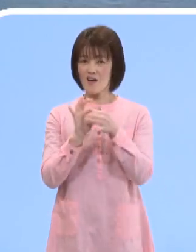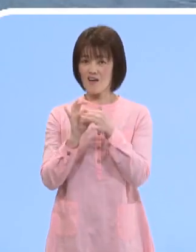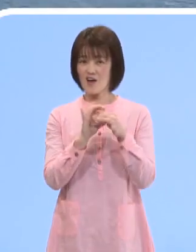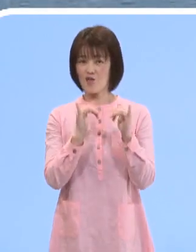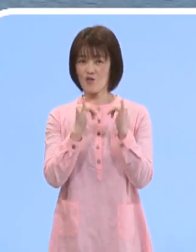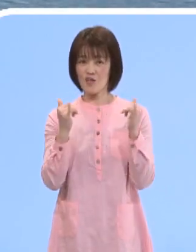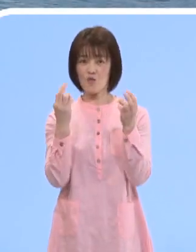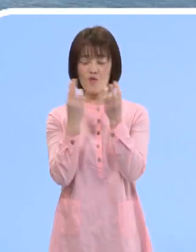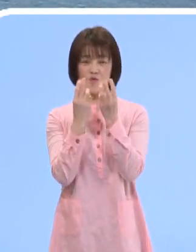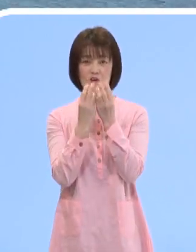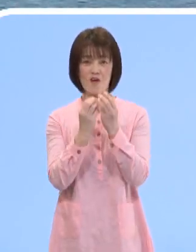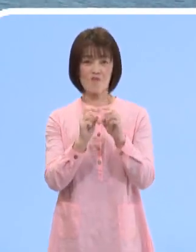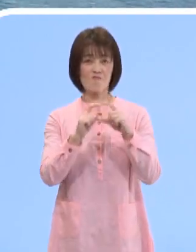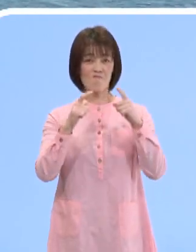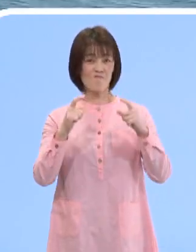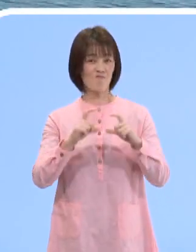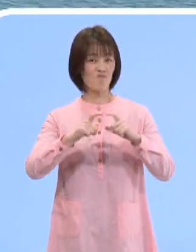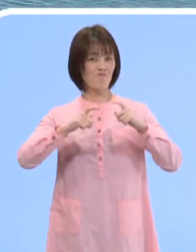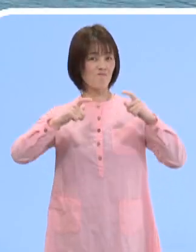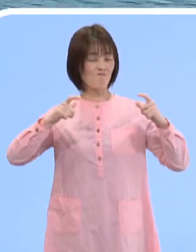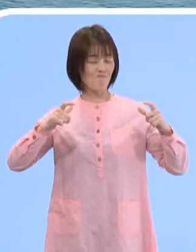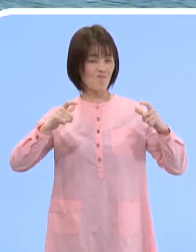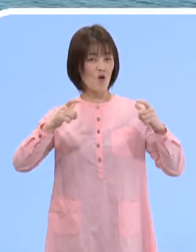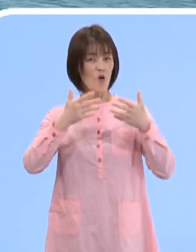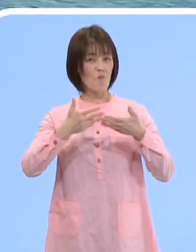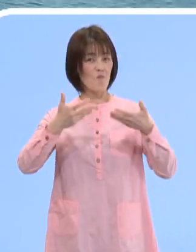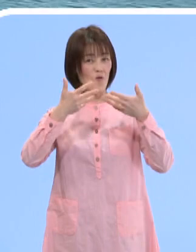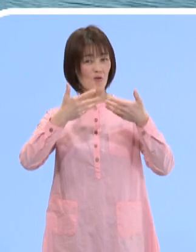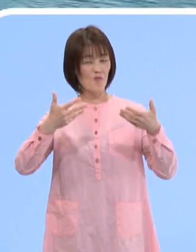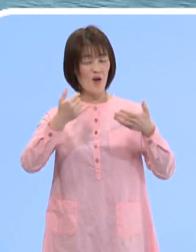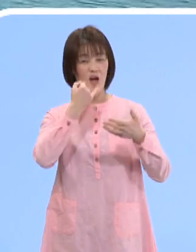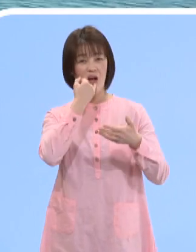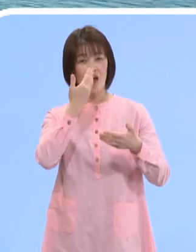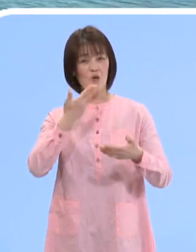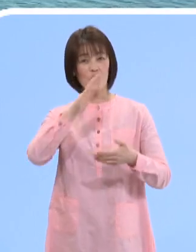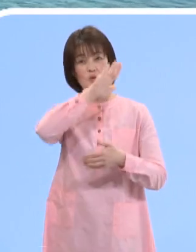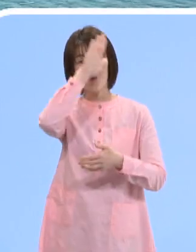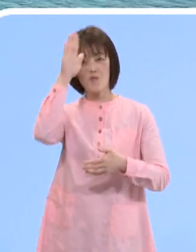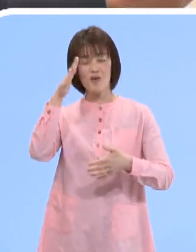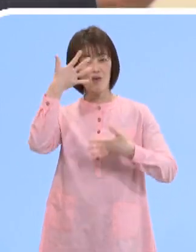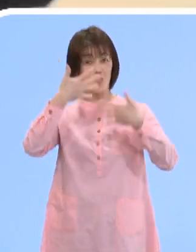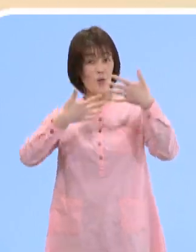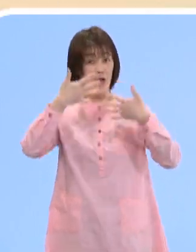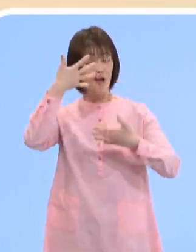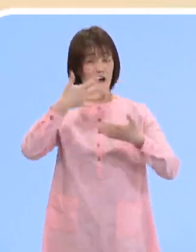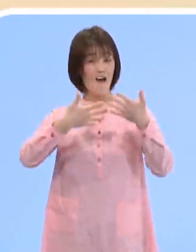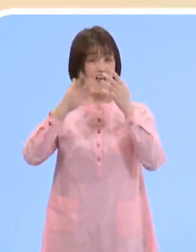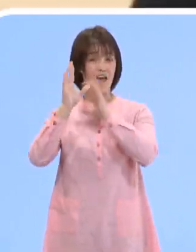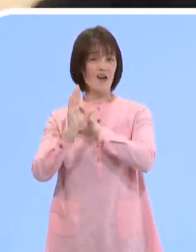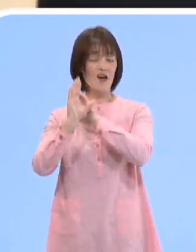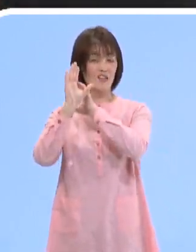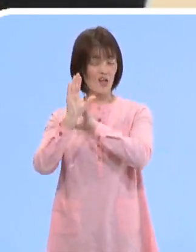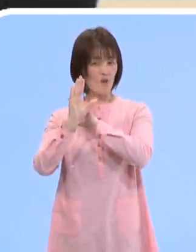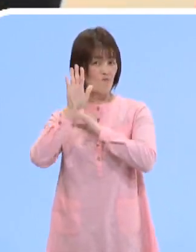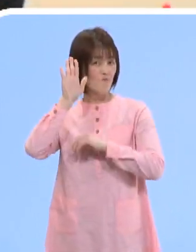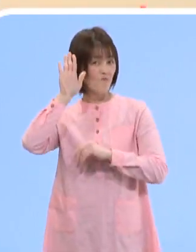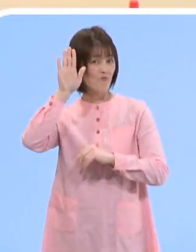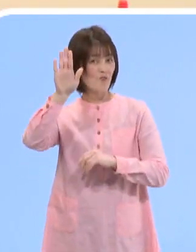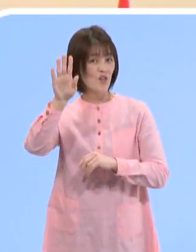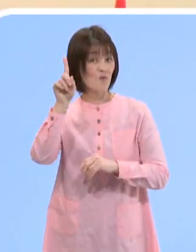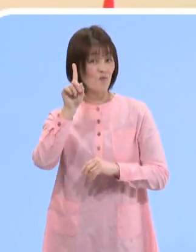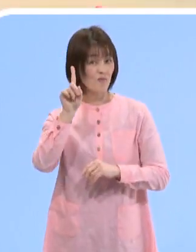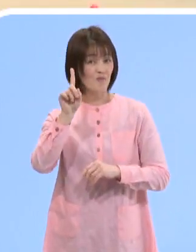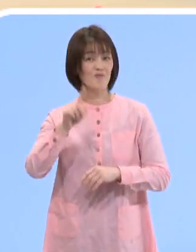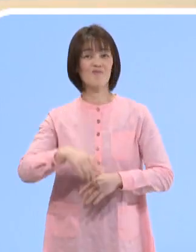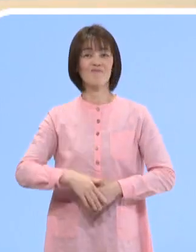関わる人の輪が年々大きくなり進化していく海空映画祭。大杉さんが描く未来